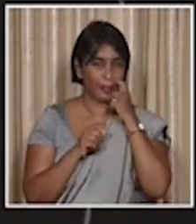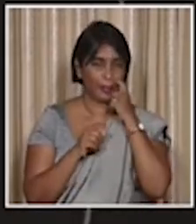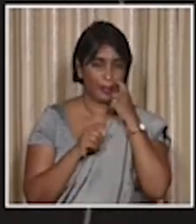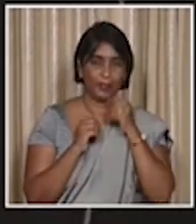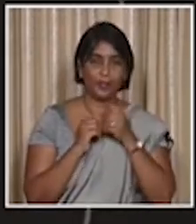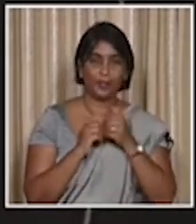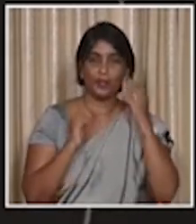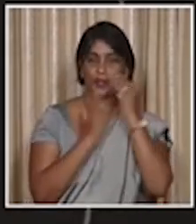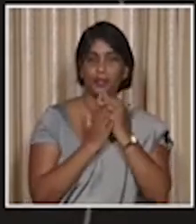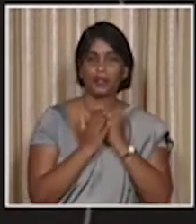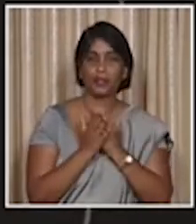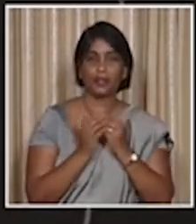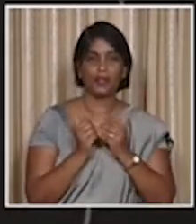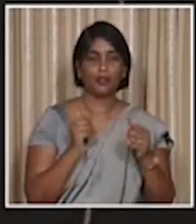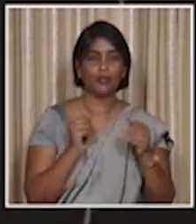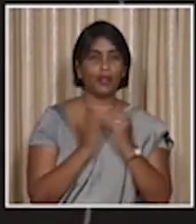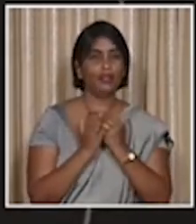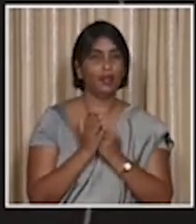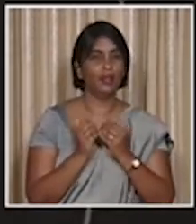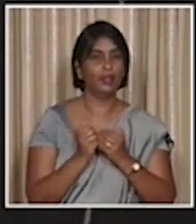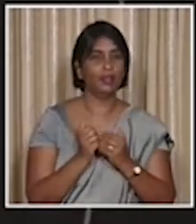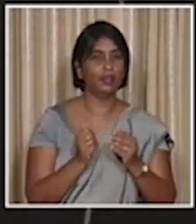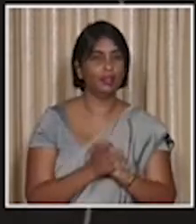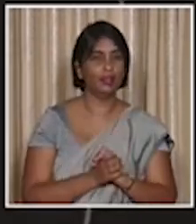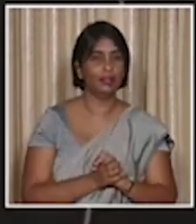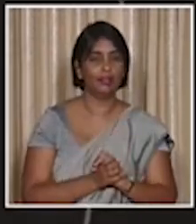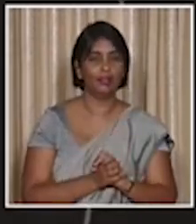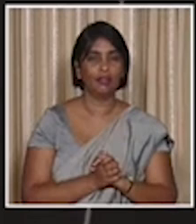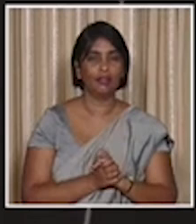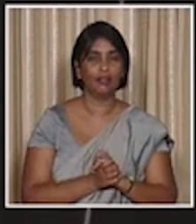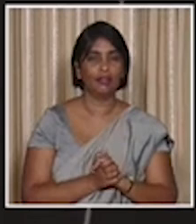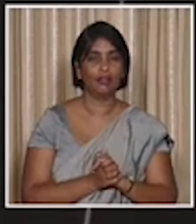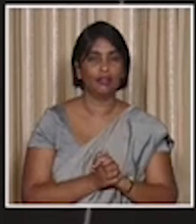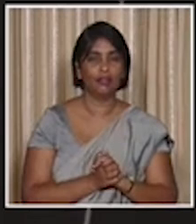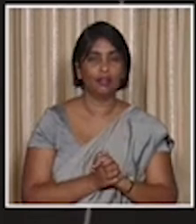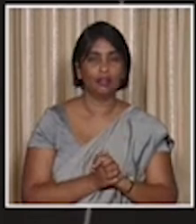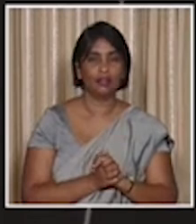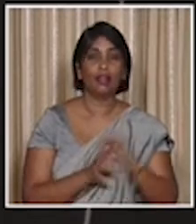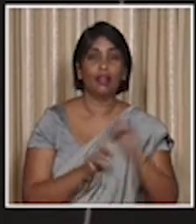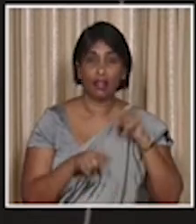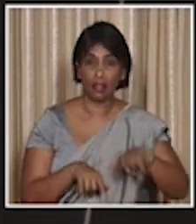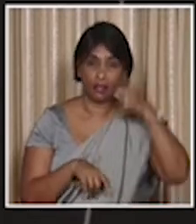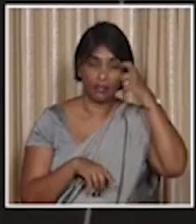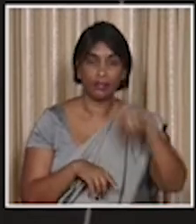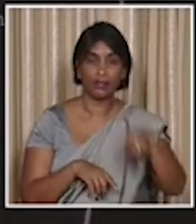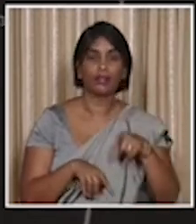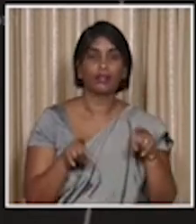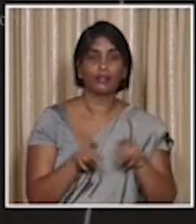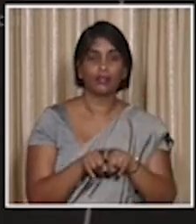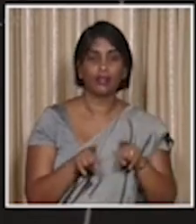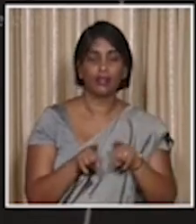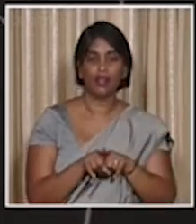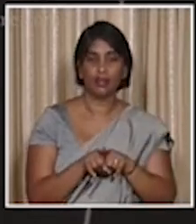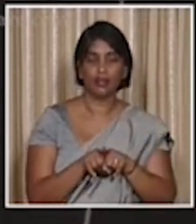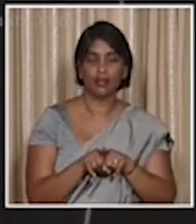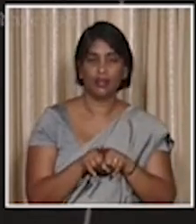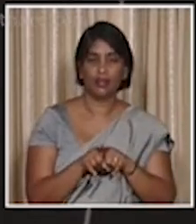ශාසනාරූඪ මන්ත්‍රීතුමනි මම කියන්න කැමැති අපි මේ අදත් දැක්කා මේ පාරවල් වල